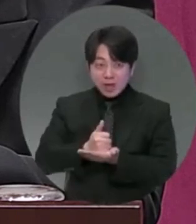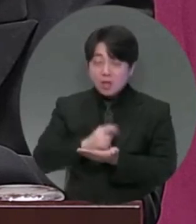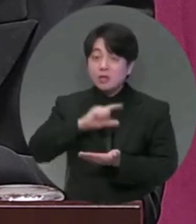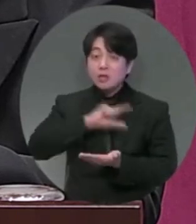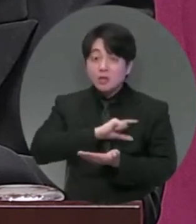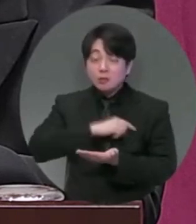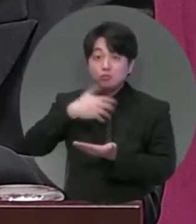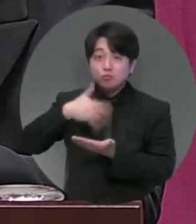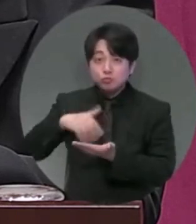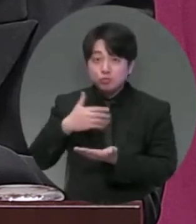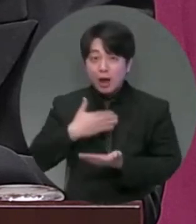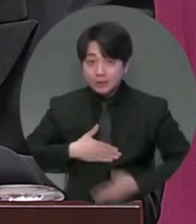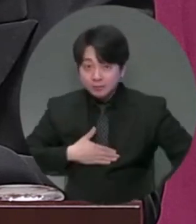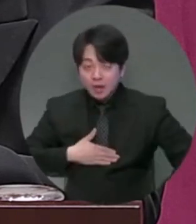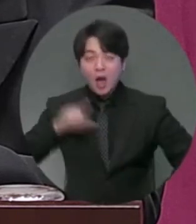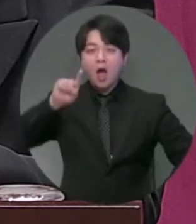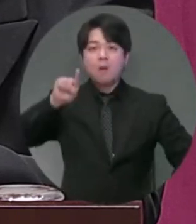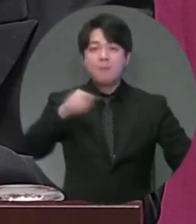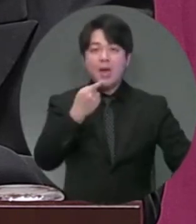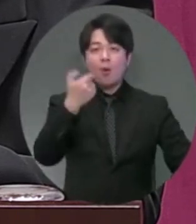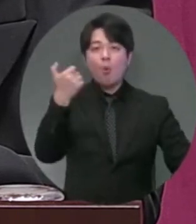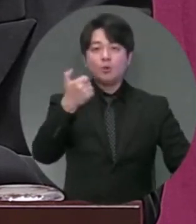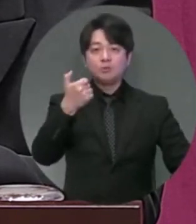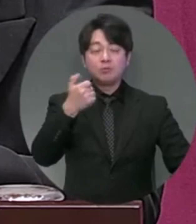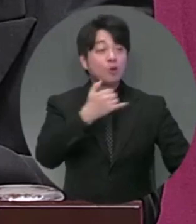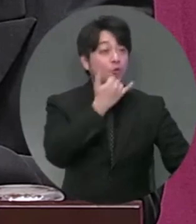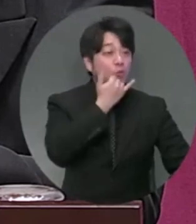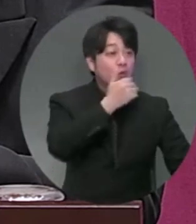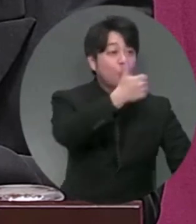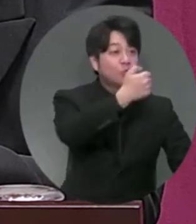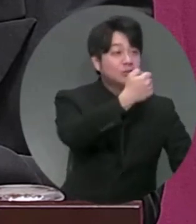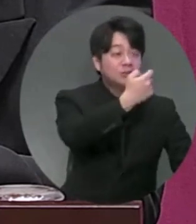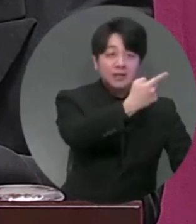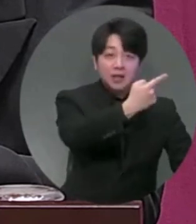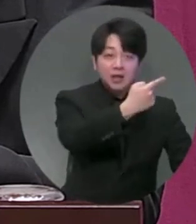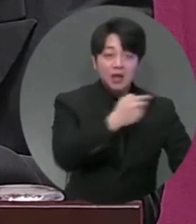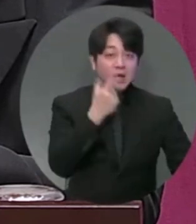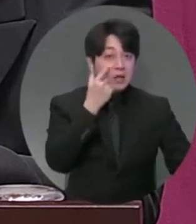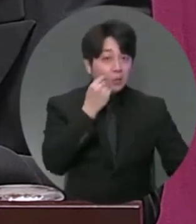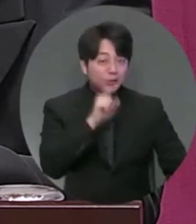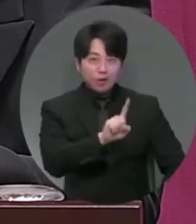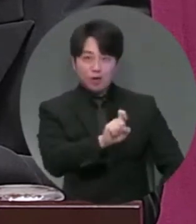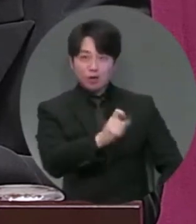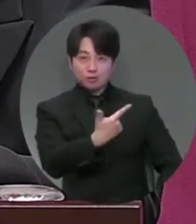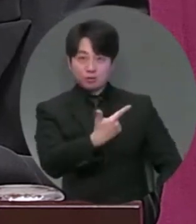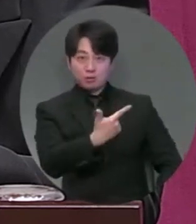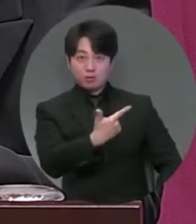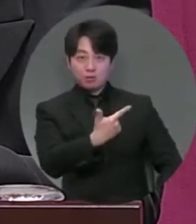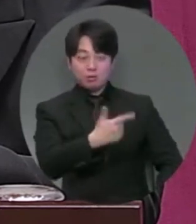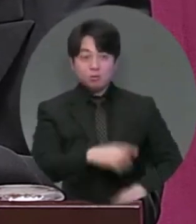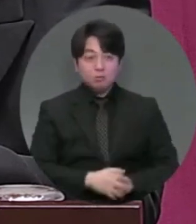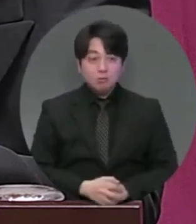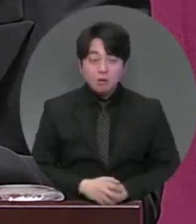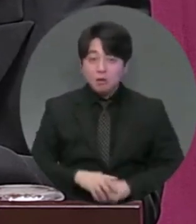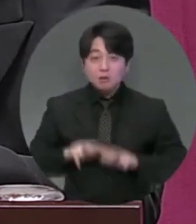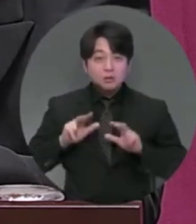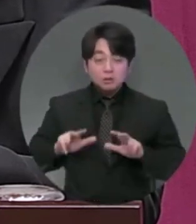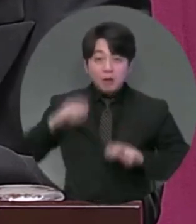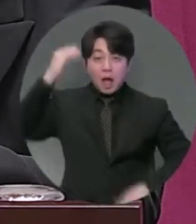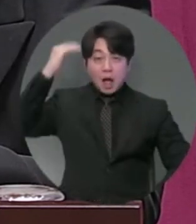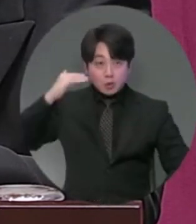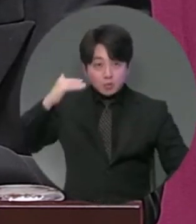150 있습니다 독일은 51개 일본은 16개입니다 그러니까 특별법으로 상당부분 그